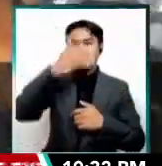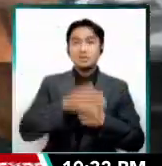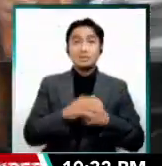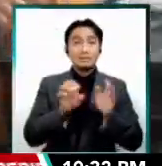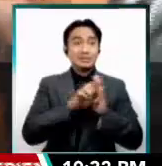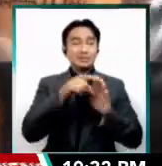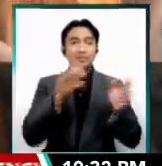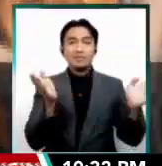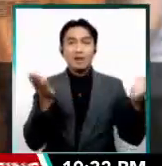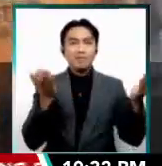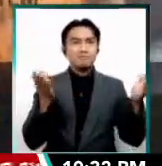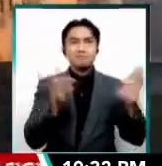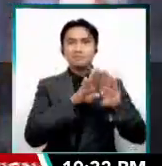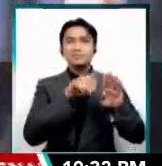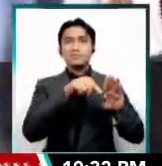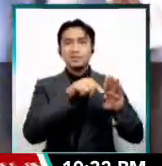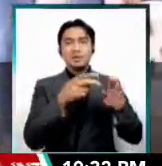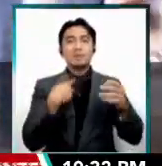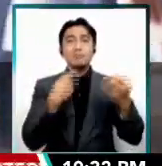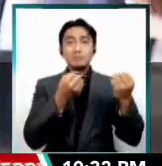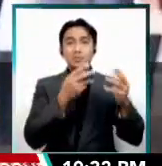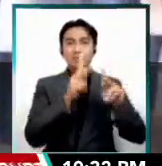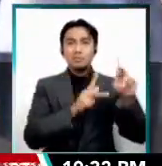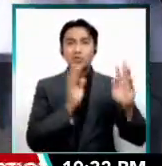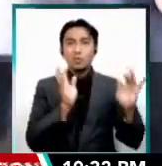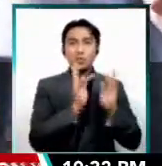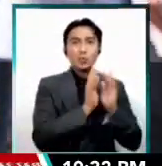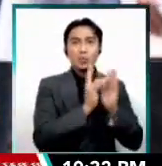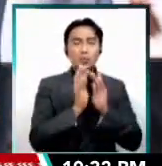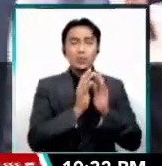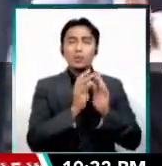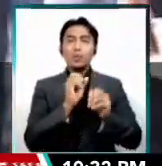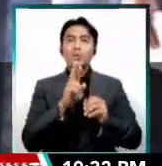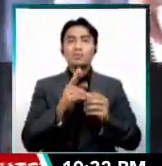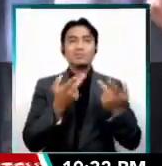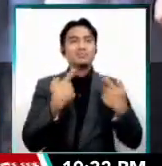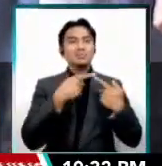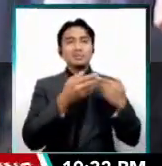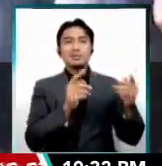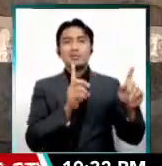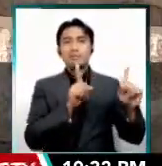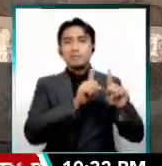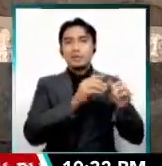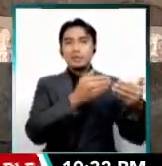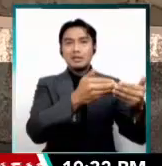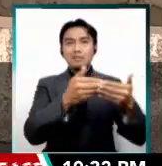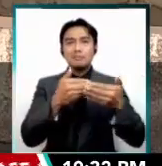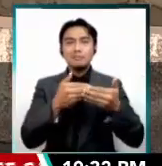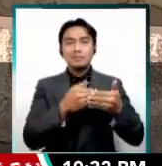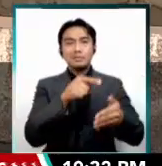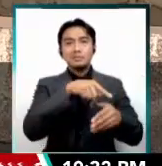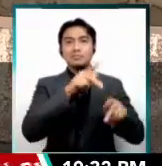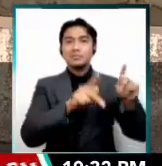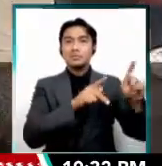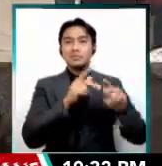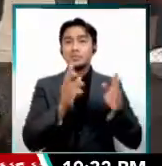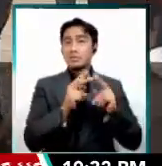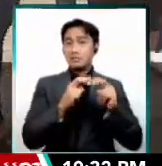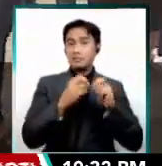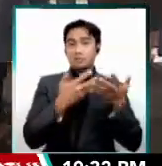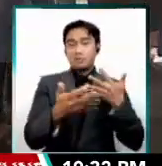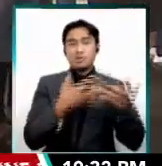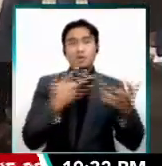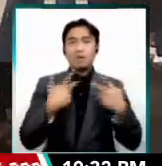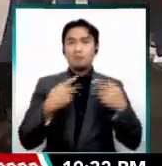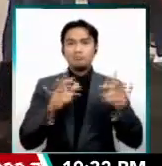kulob, crowded o matao kahit sa labas, at close contact settings kung saan kahit hindi matao ay halos kadikit